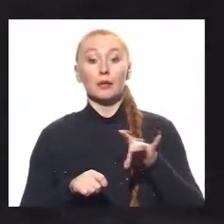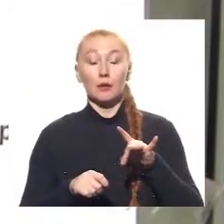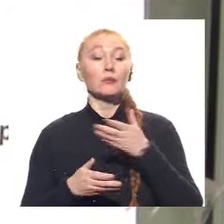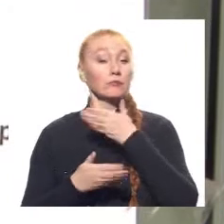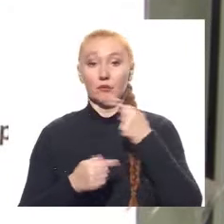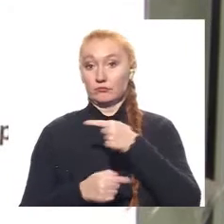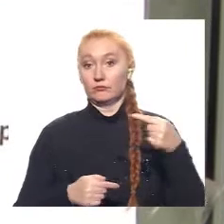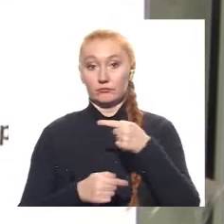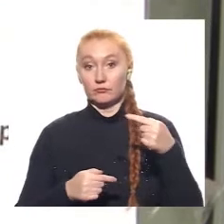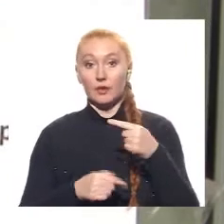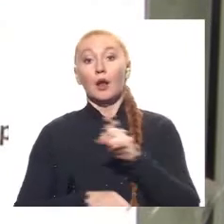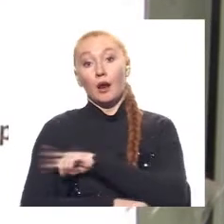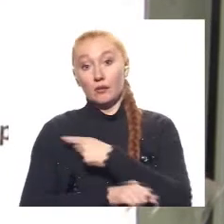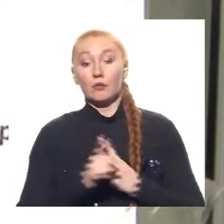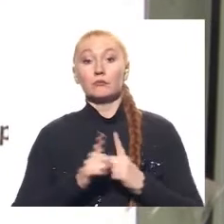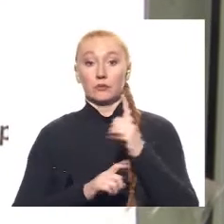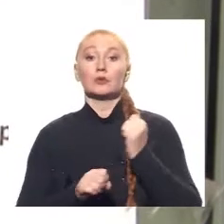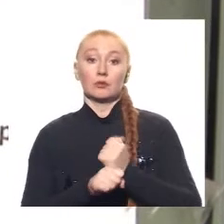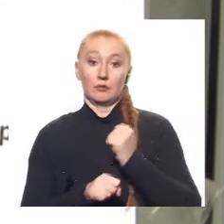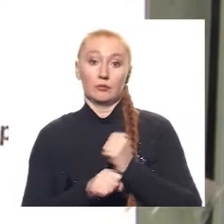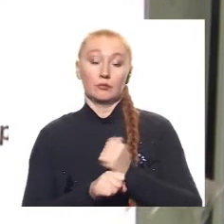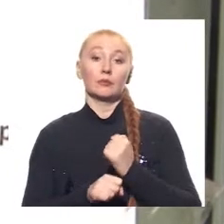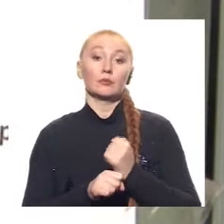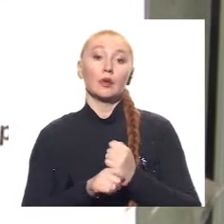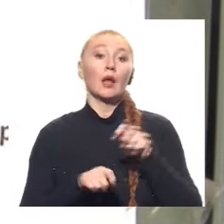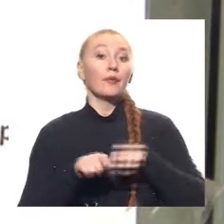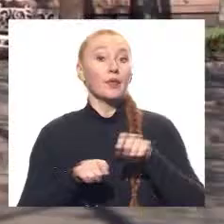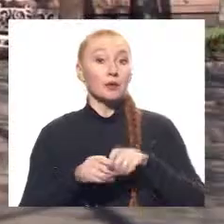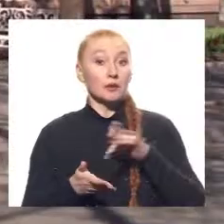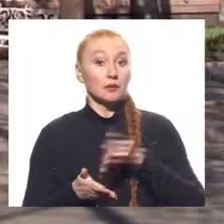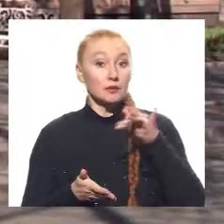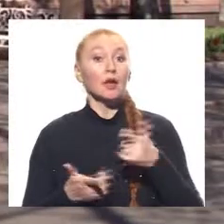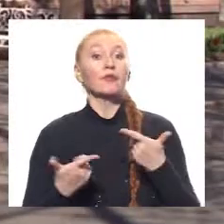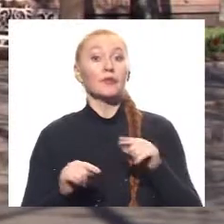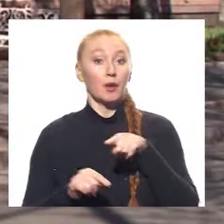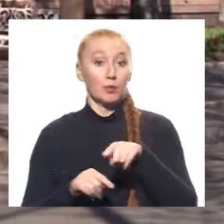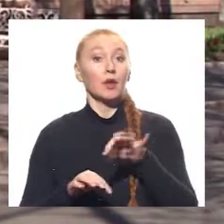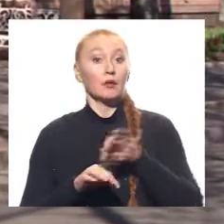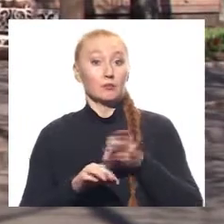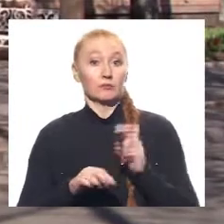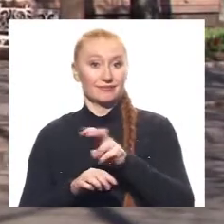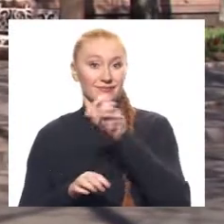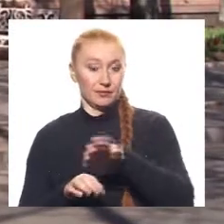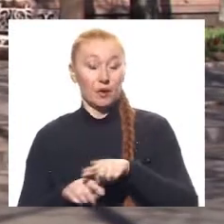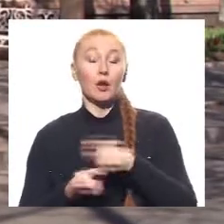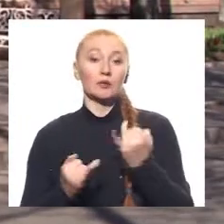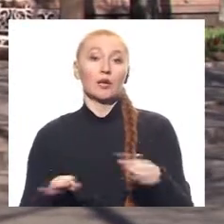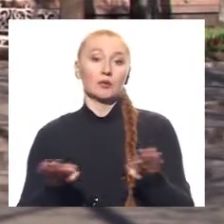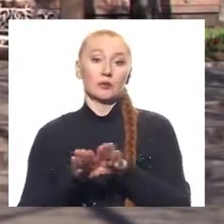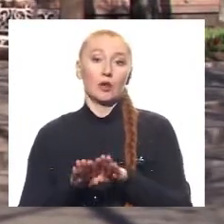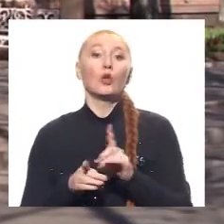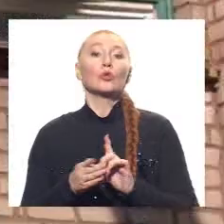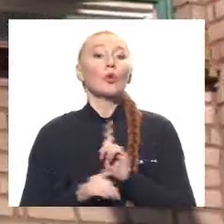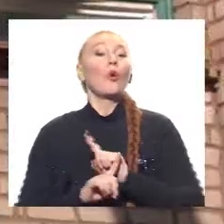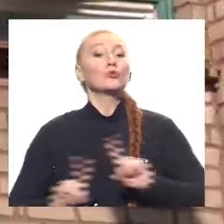негативний результат. Лікарня відновила свою роботу. Діагностичний центр, де також була інфікована, зараз закритий до